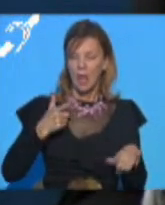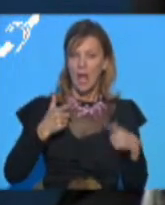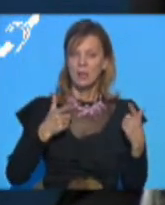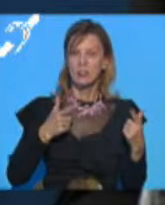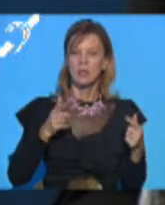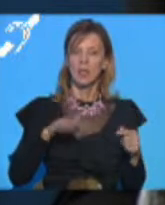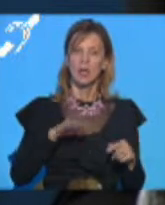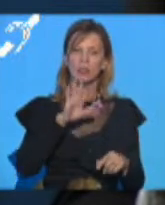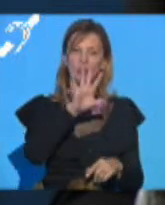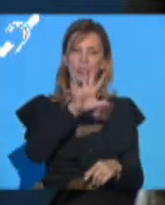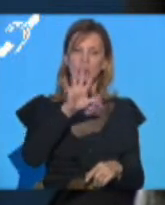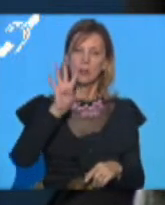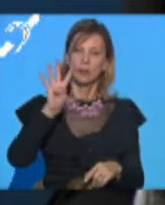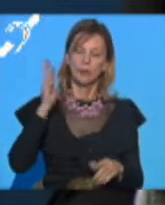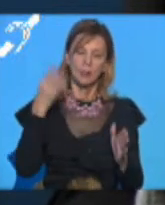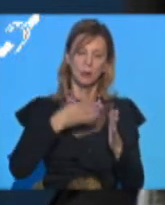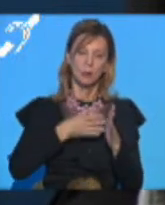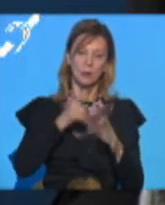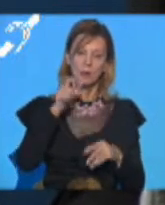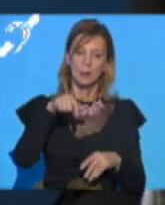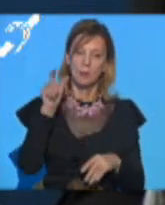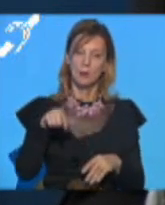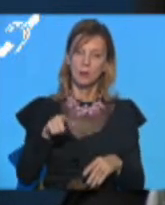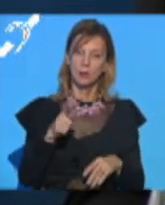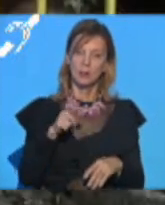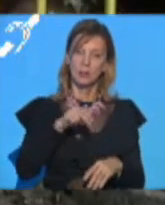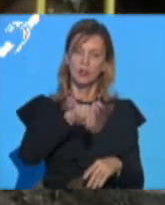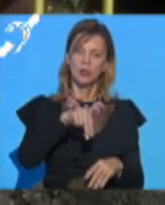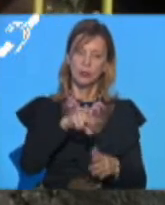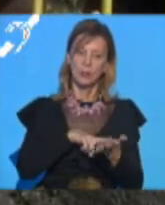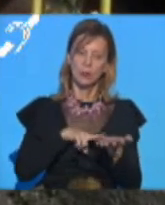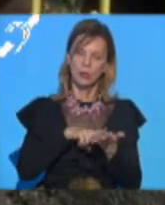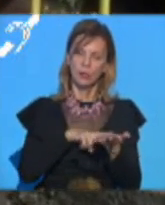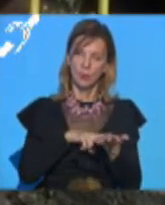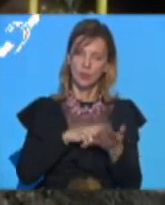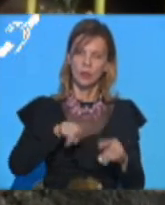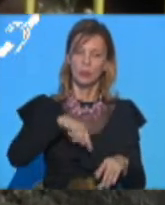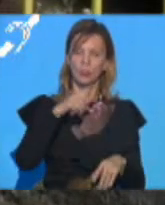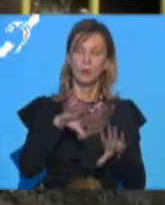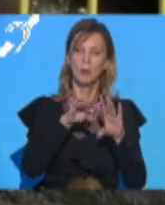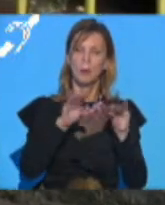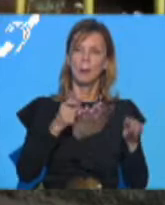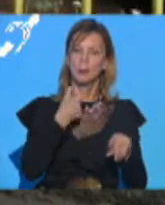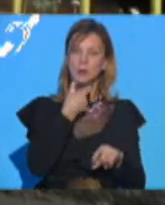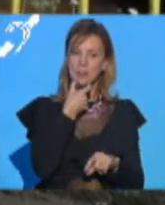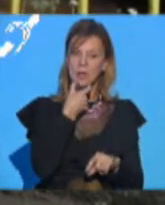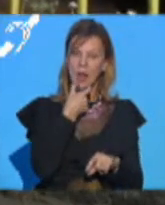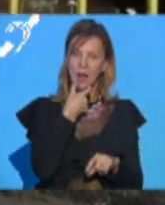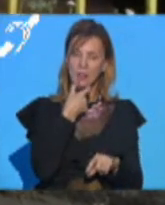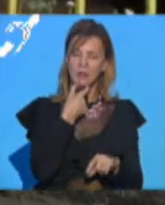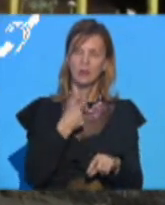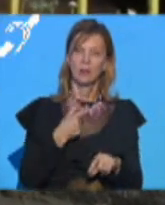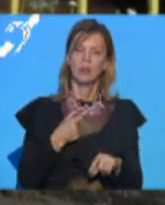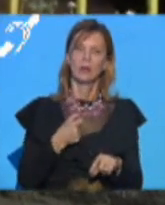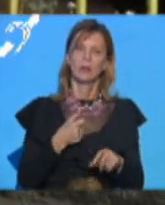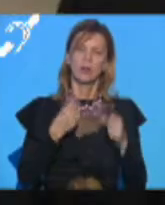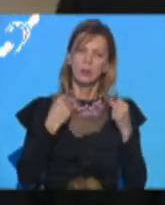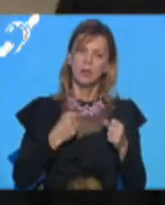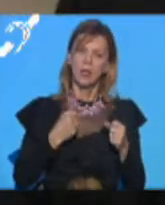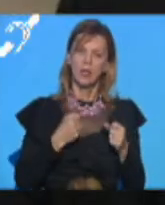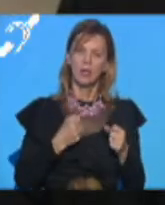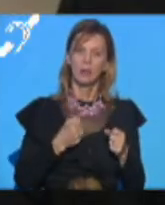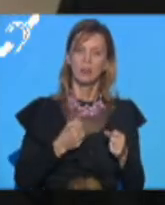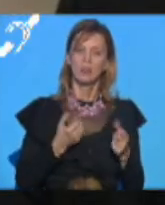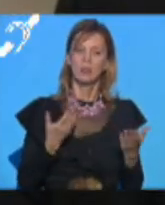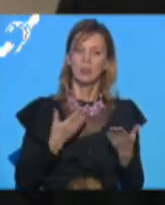viață a 54.000 de locuitori din județul Vâlcea. După ani de zile, ani complicați, în care, din păcate,